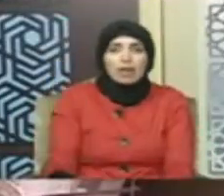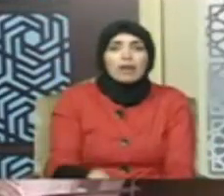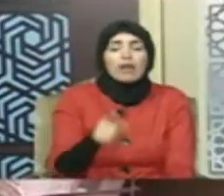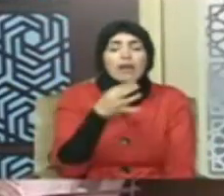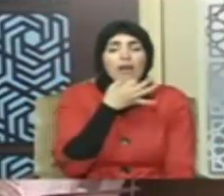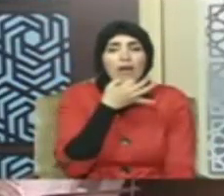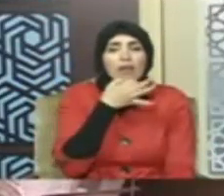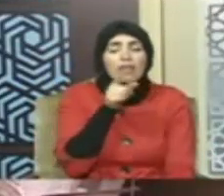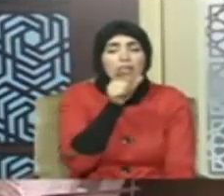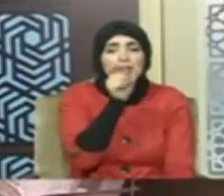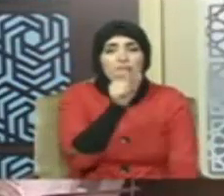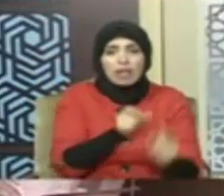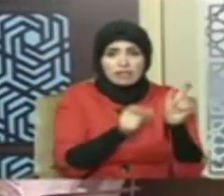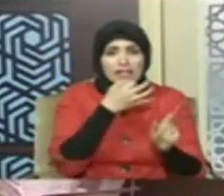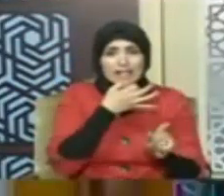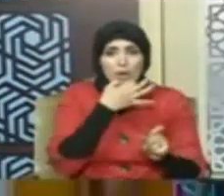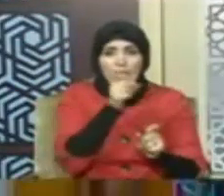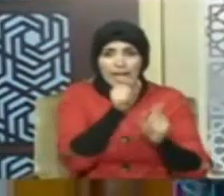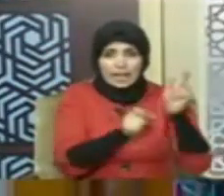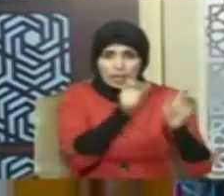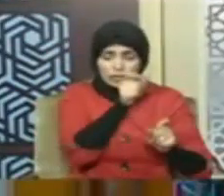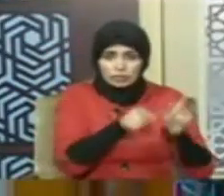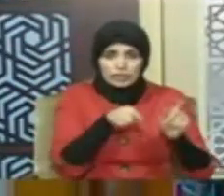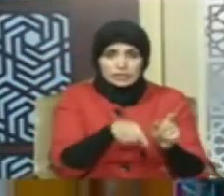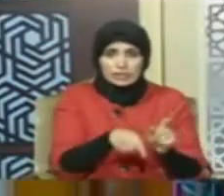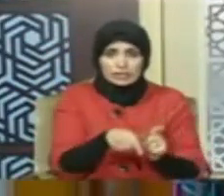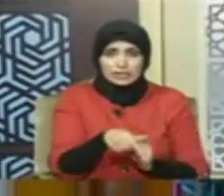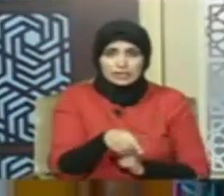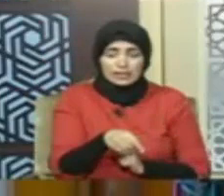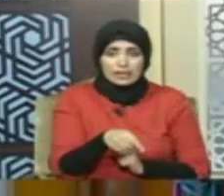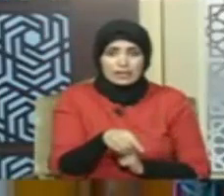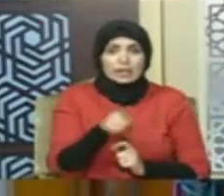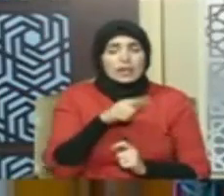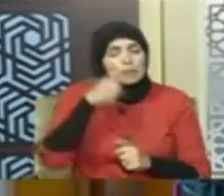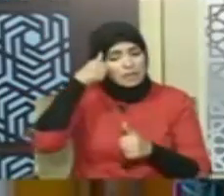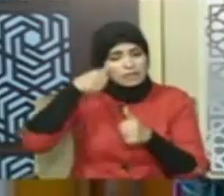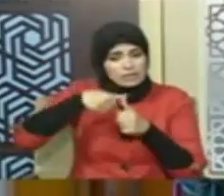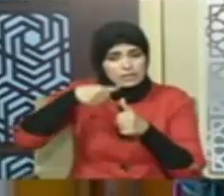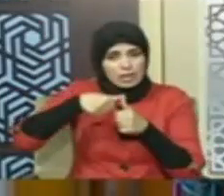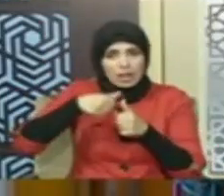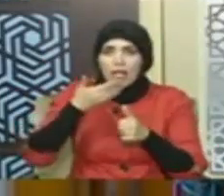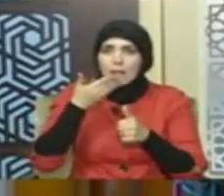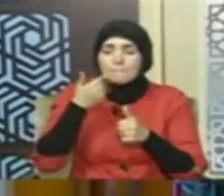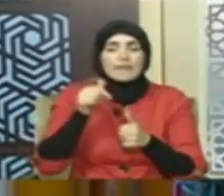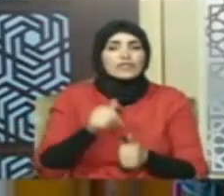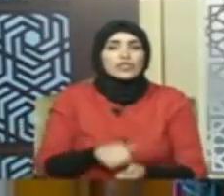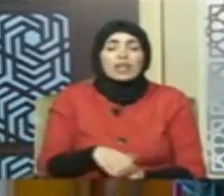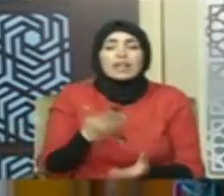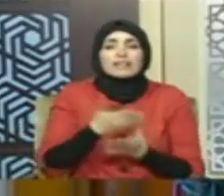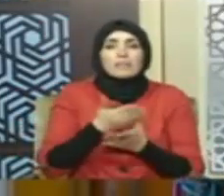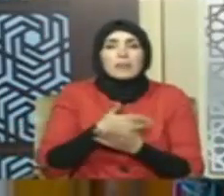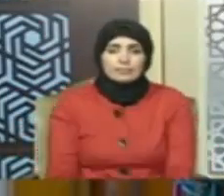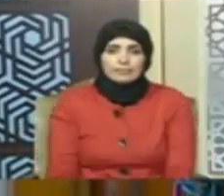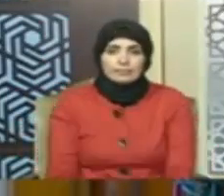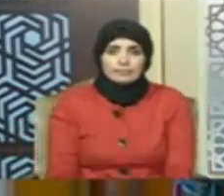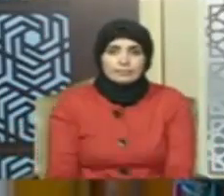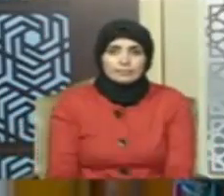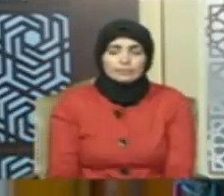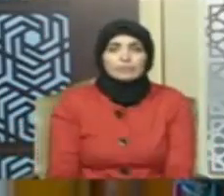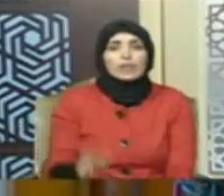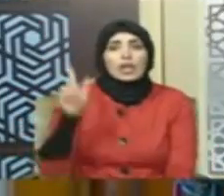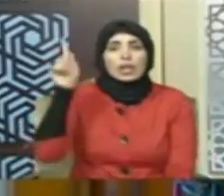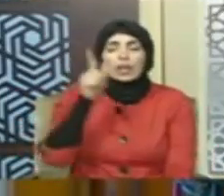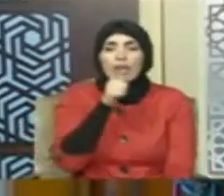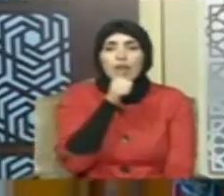قليلا قليلا ما تذكرون. لأن الله قال: قل